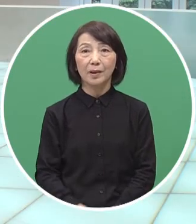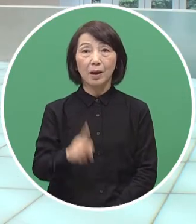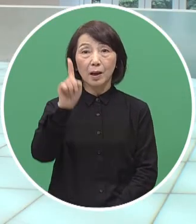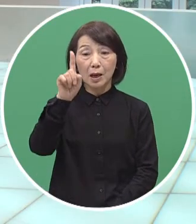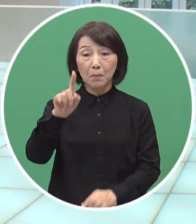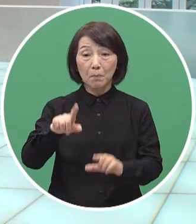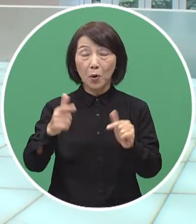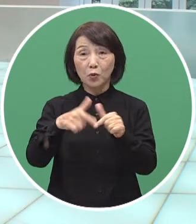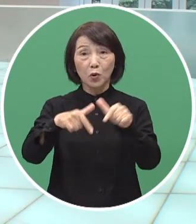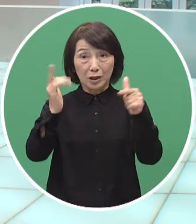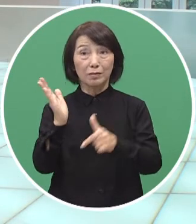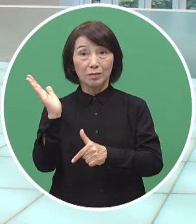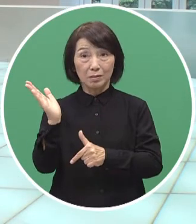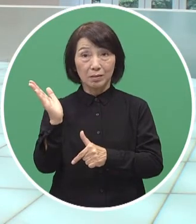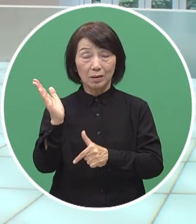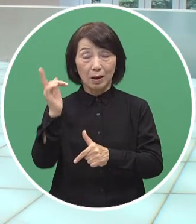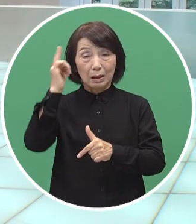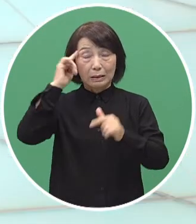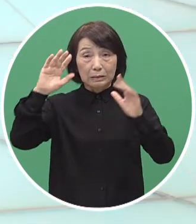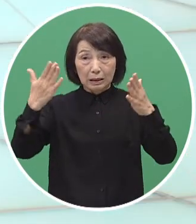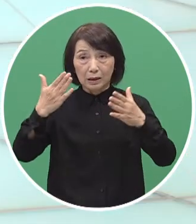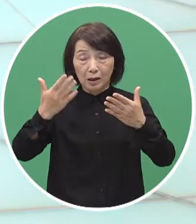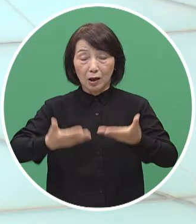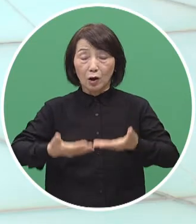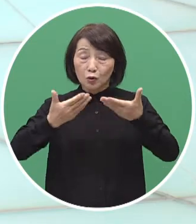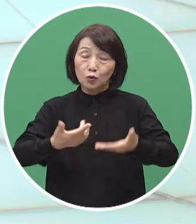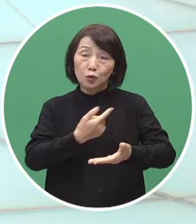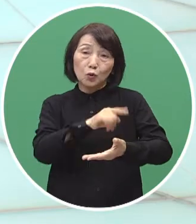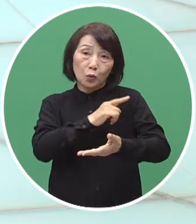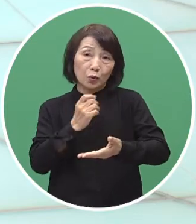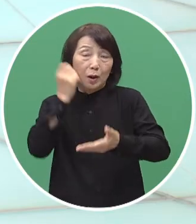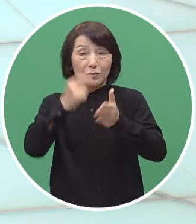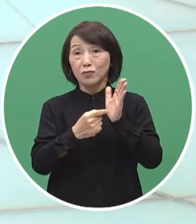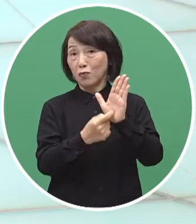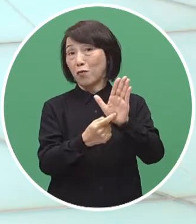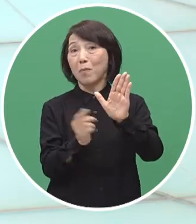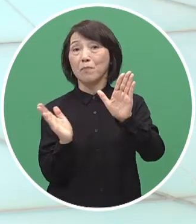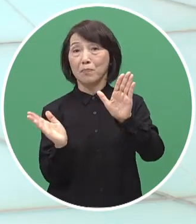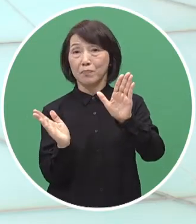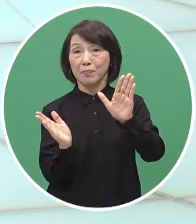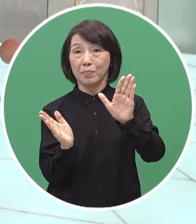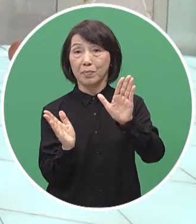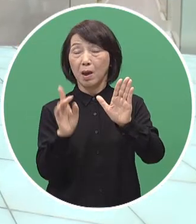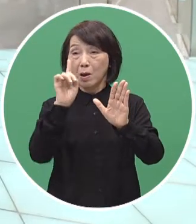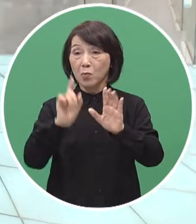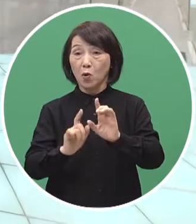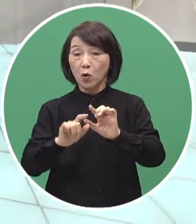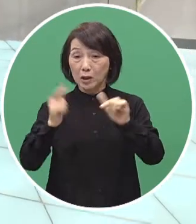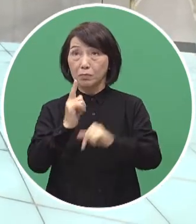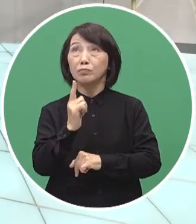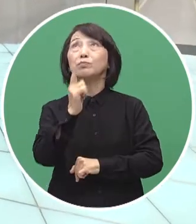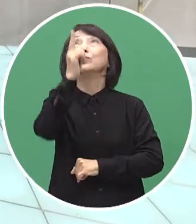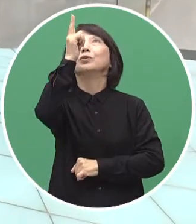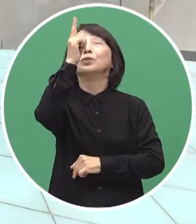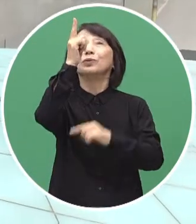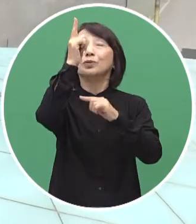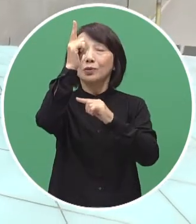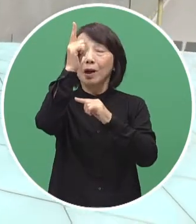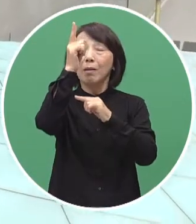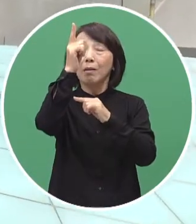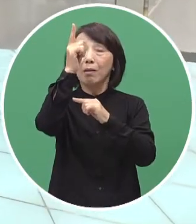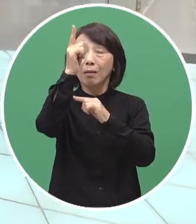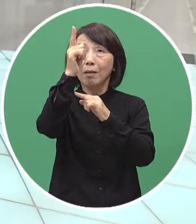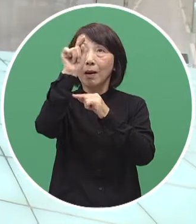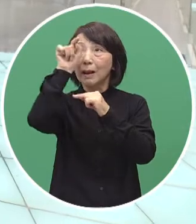一本の木、無意識の重力感覚を表現。 一本の木が天井について、